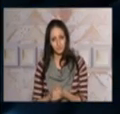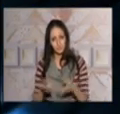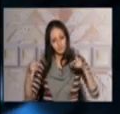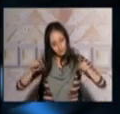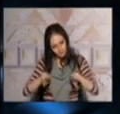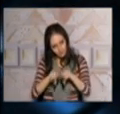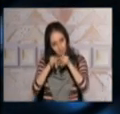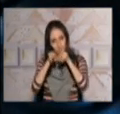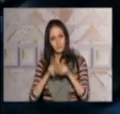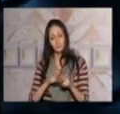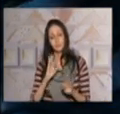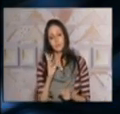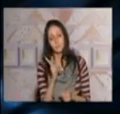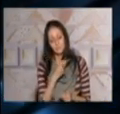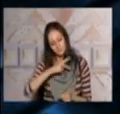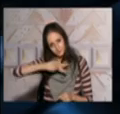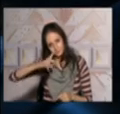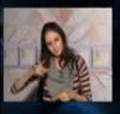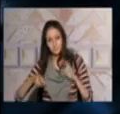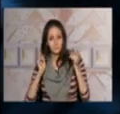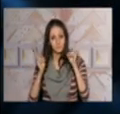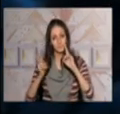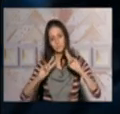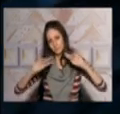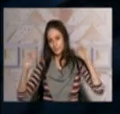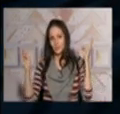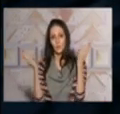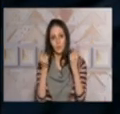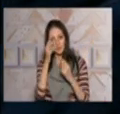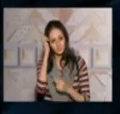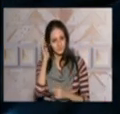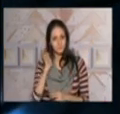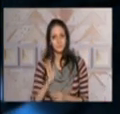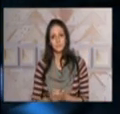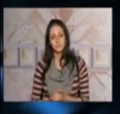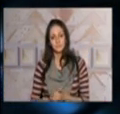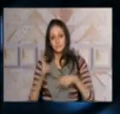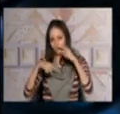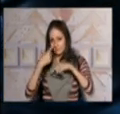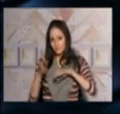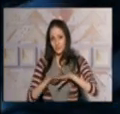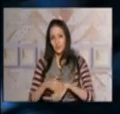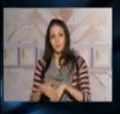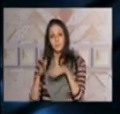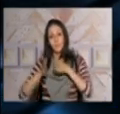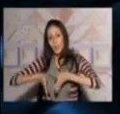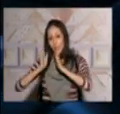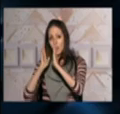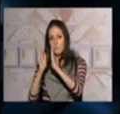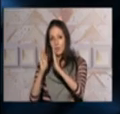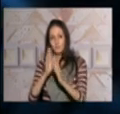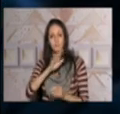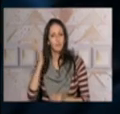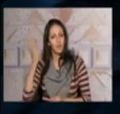جميع الأطراف بالمحافل الدولية. زي ما حضرتك قلت الحقيقة تحدثنا عن الملف الليبي لأنه ملف